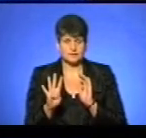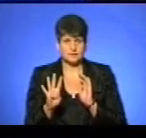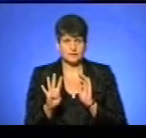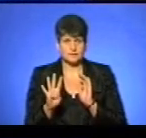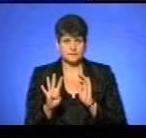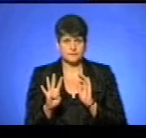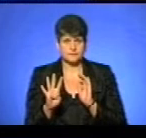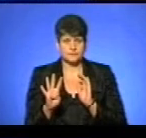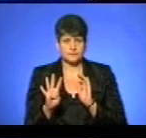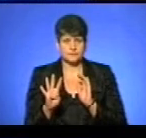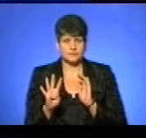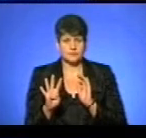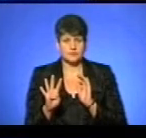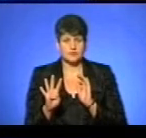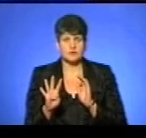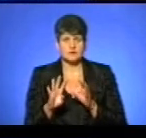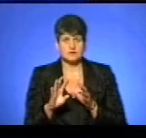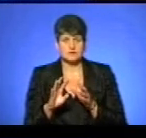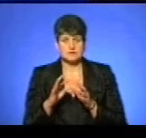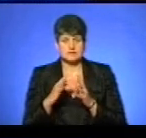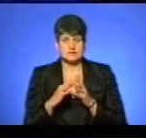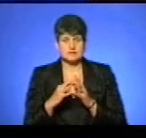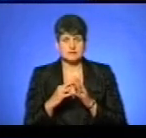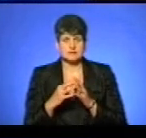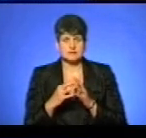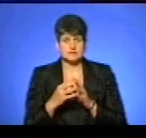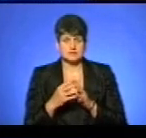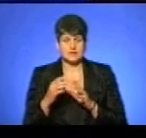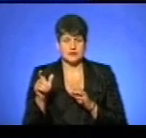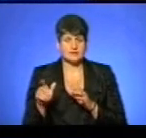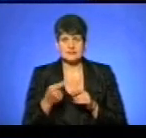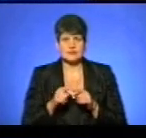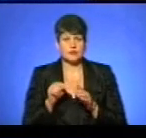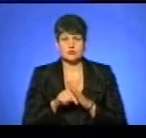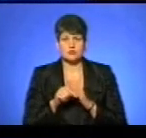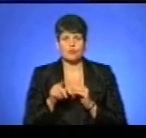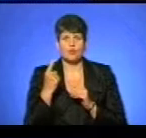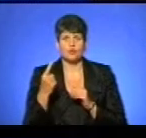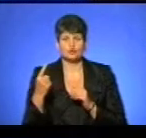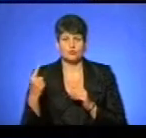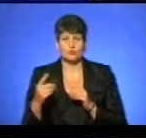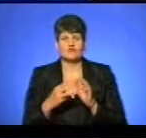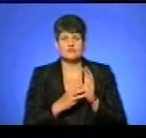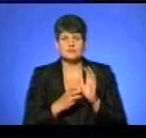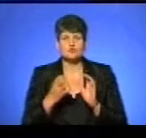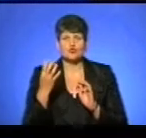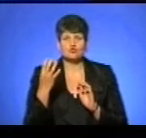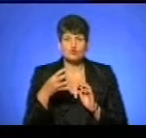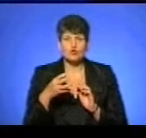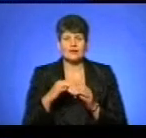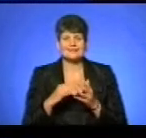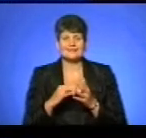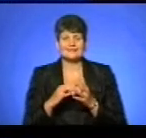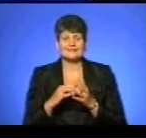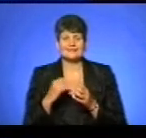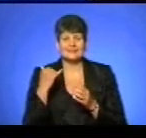594 особисті селянські господарства, а разом тим це не означає, що по одному телятку, 840 теляток. Угу. І ну,